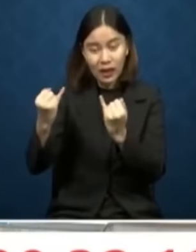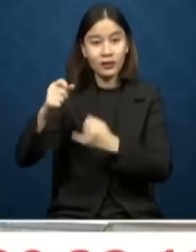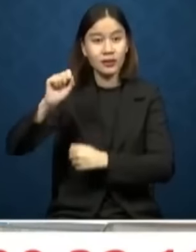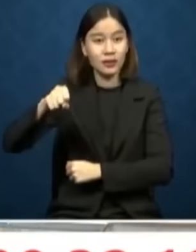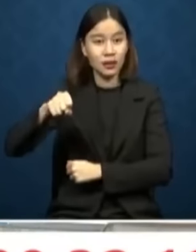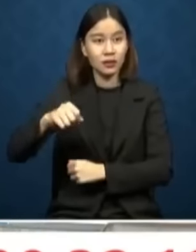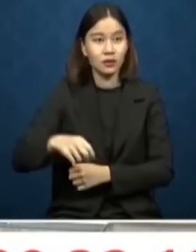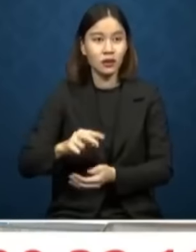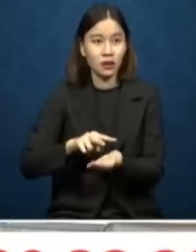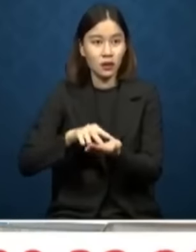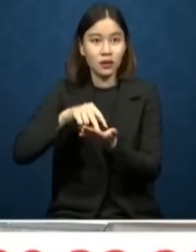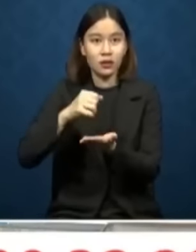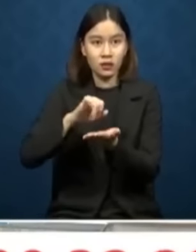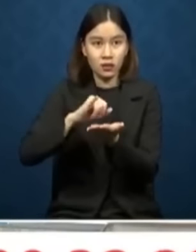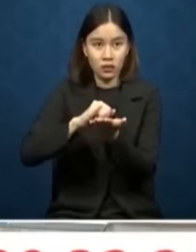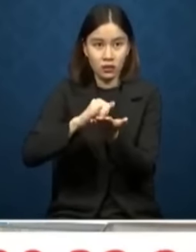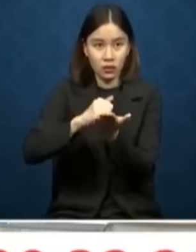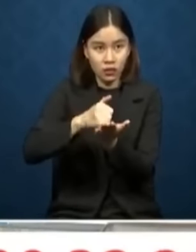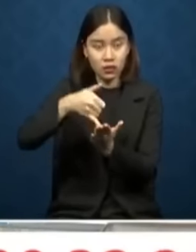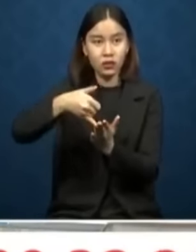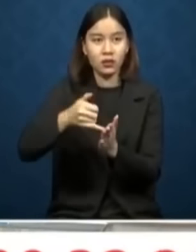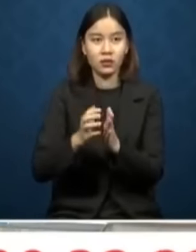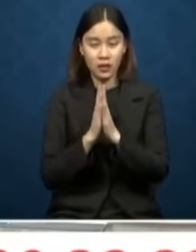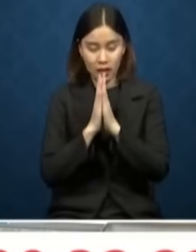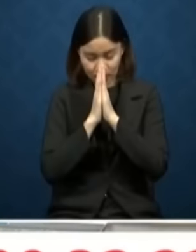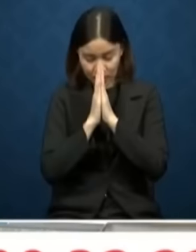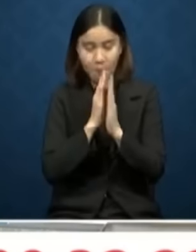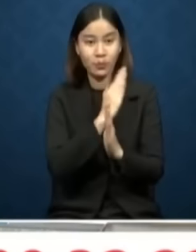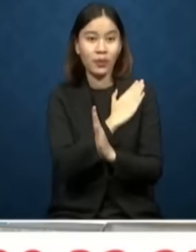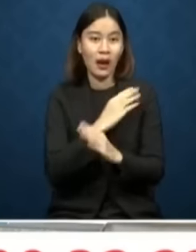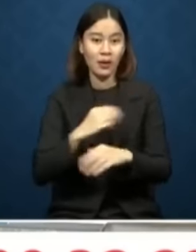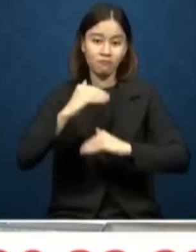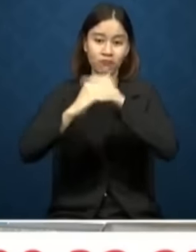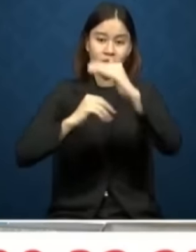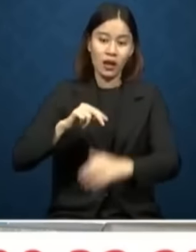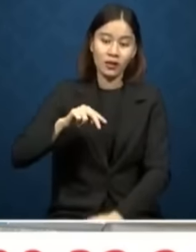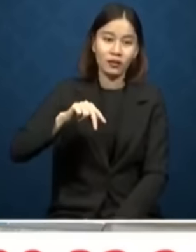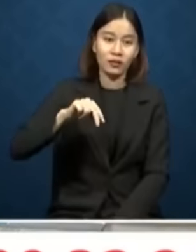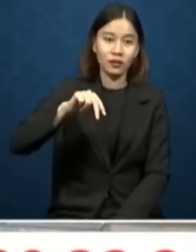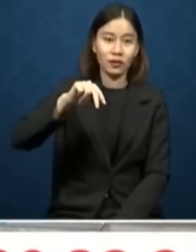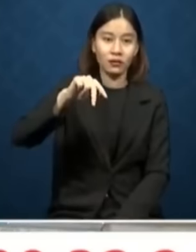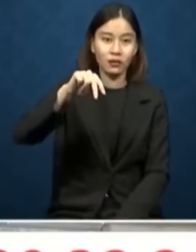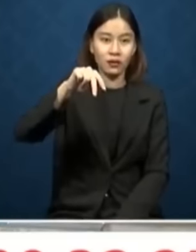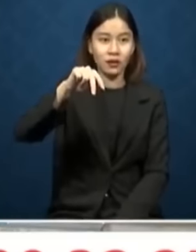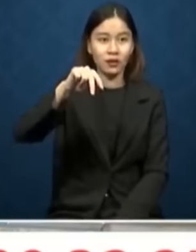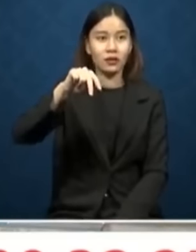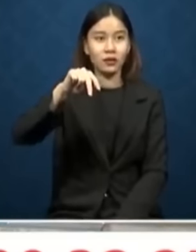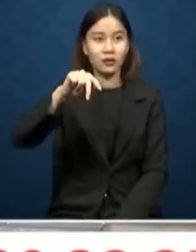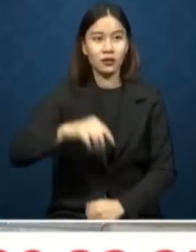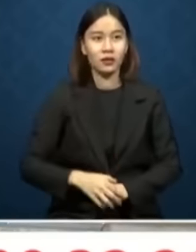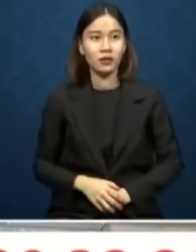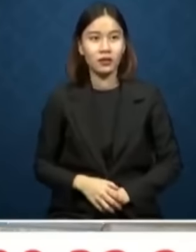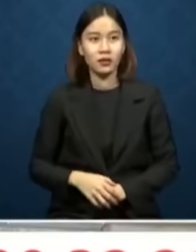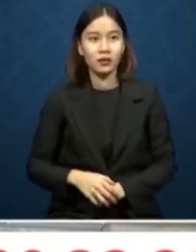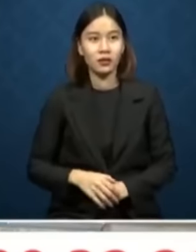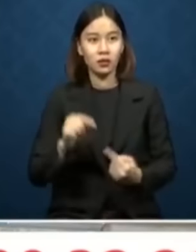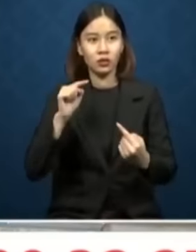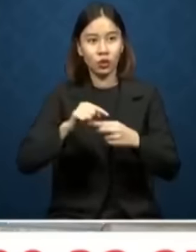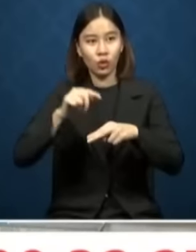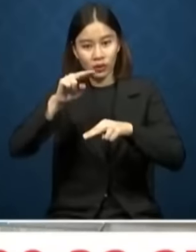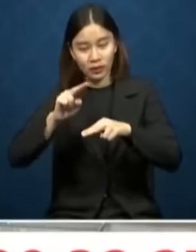การลุกนั่งกราบพระการเดินขึ้นบันไดดอยสุเทพการลุกลงไปนั่งร